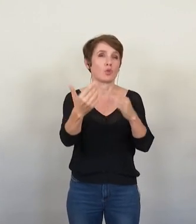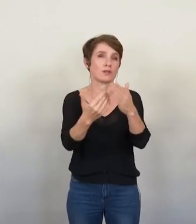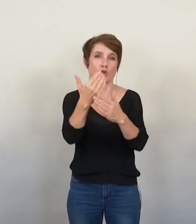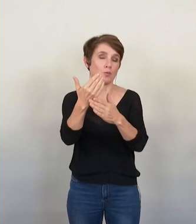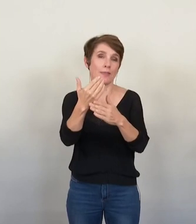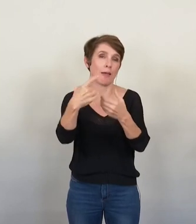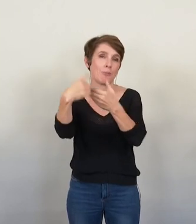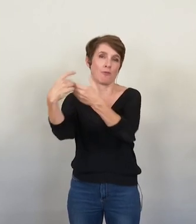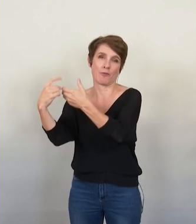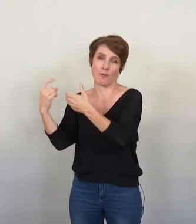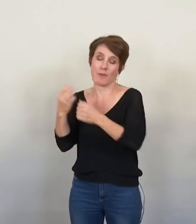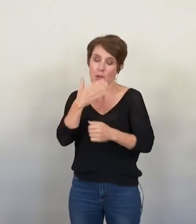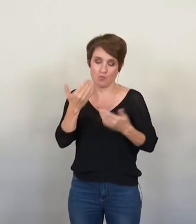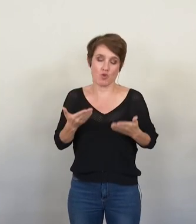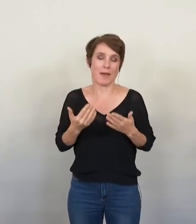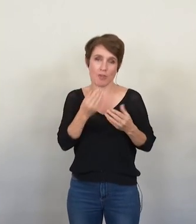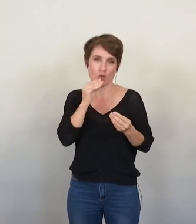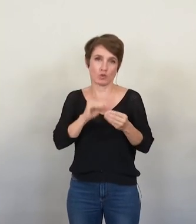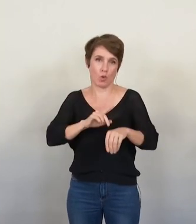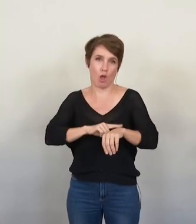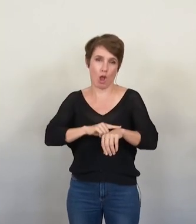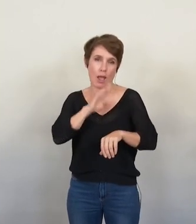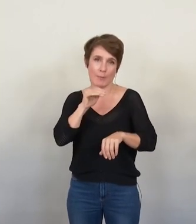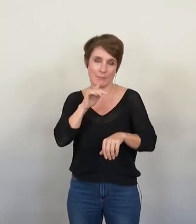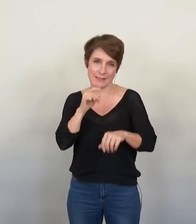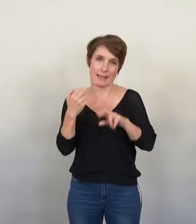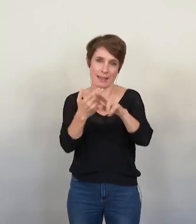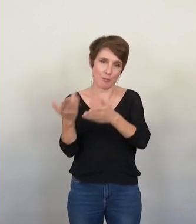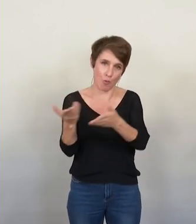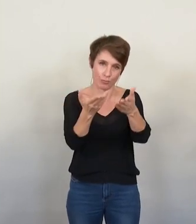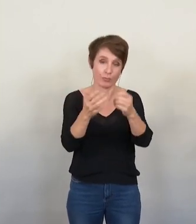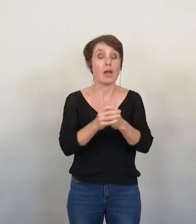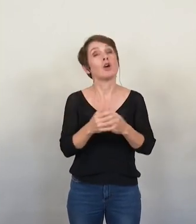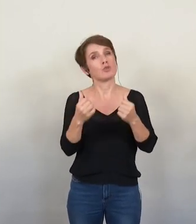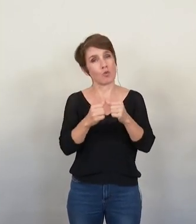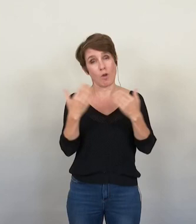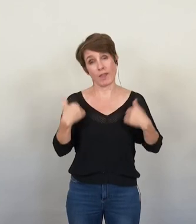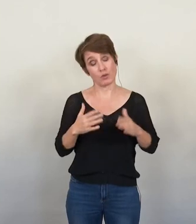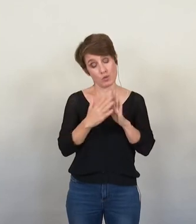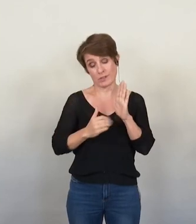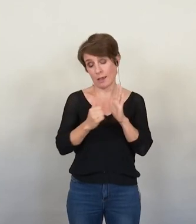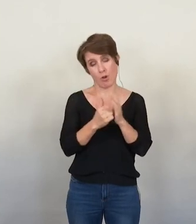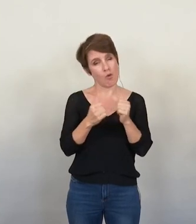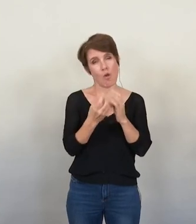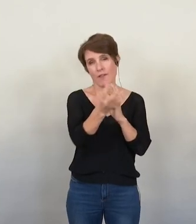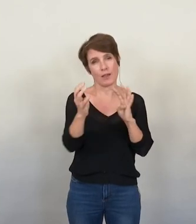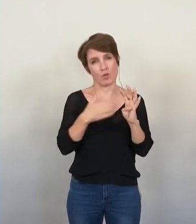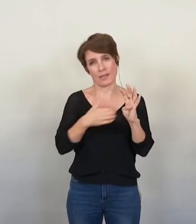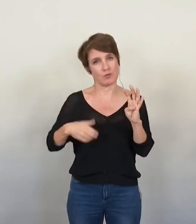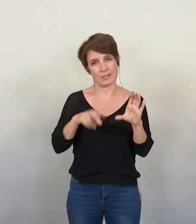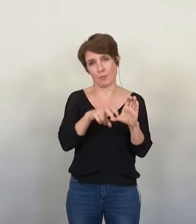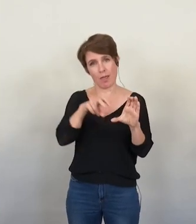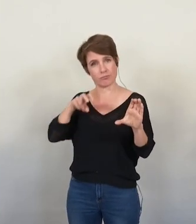où il y a un peu plus de monde que vous leur apportiez votre réponse donc en tout cas symboliquement nous allons quitter le conseil municipal et vous pouvez compter en tout cas sur notre